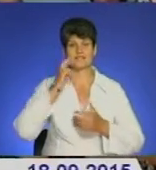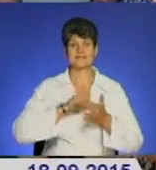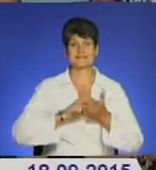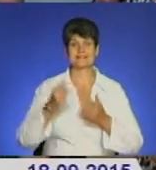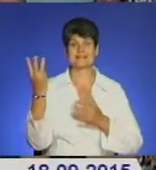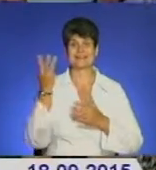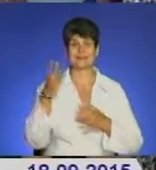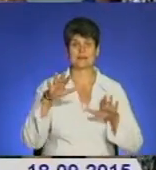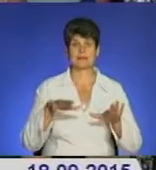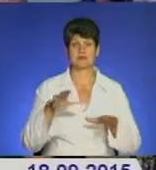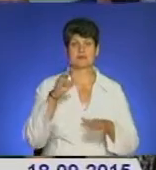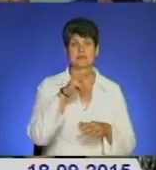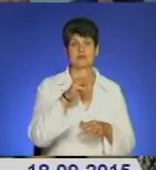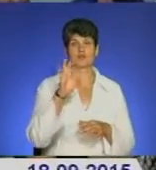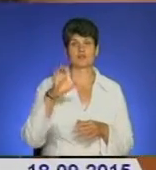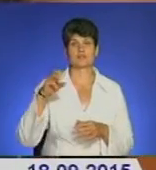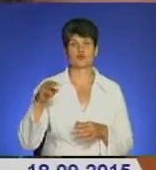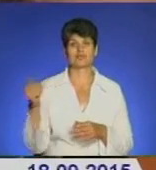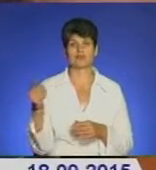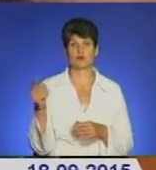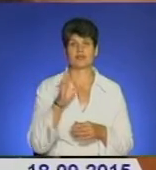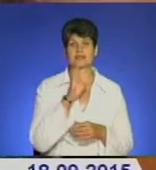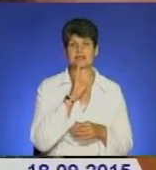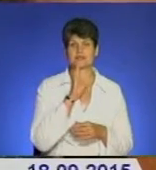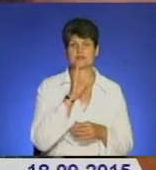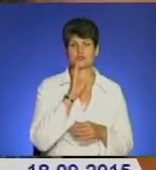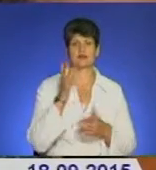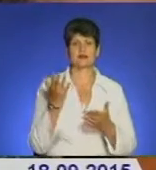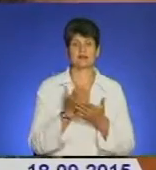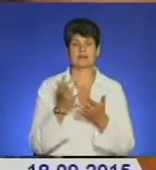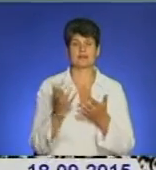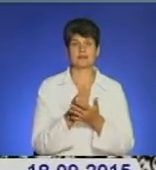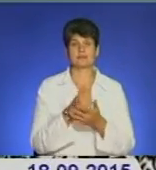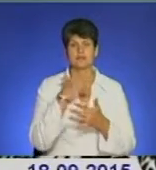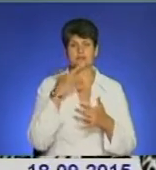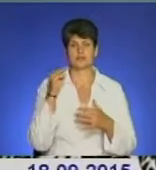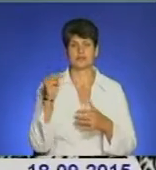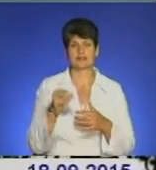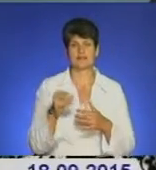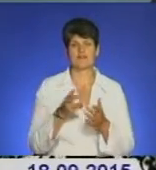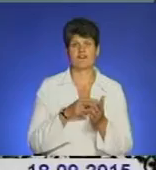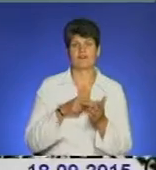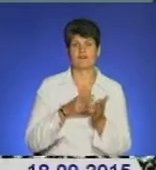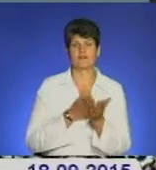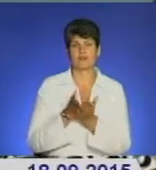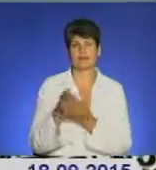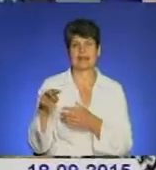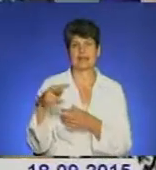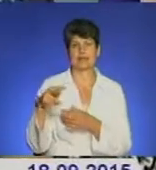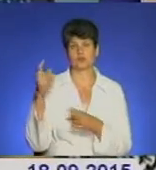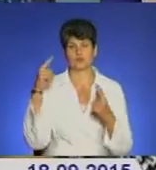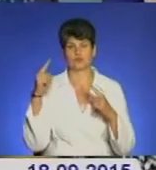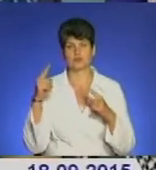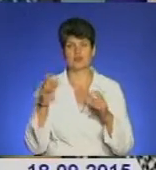третє місце Таня Осташук з Тернополя. Дівчинка – номінантка серед багатьох тисяч учасників у напрямку «Літературні твори».